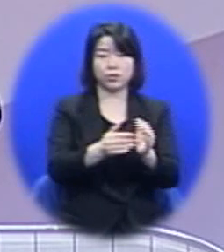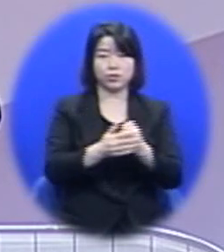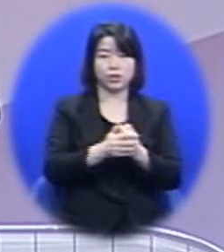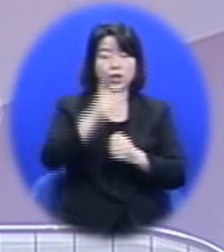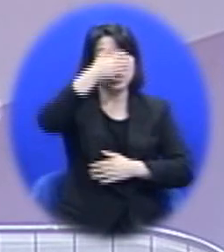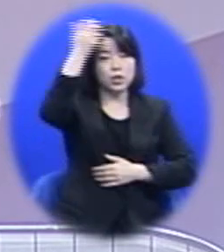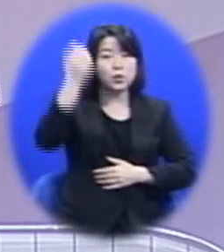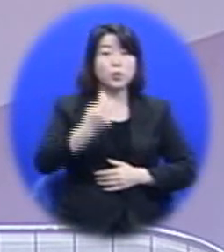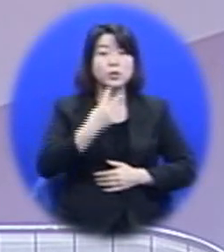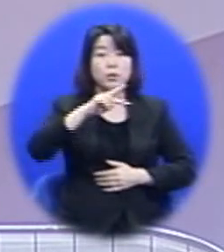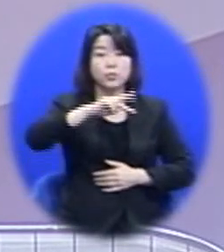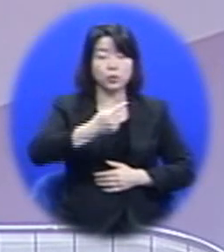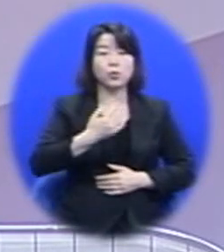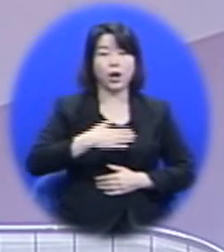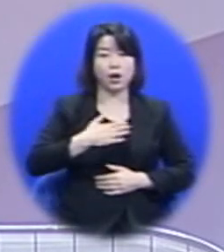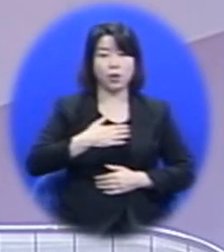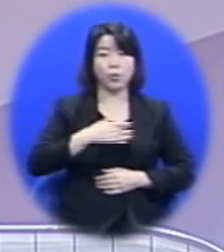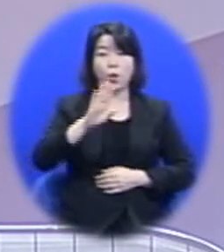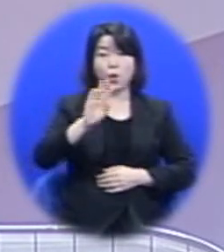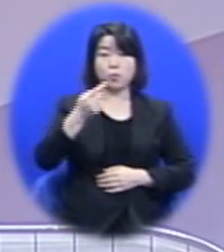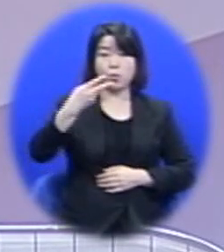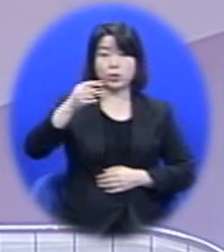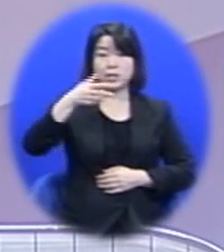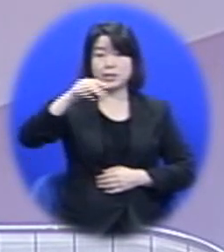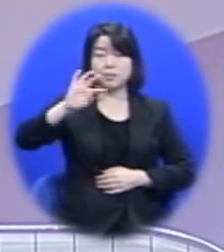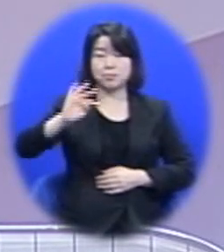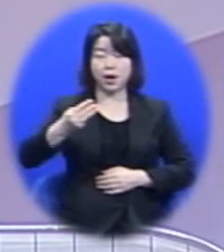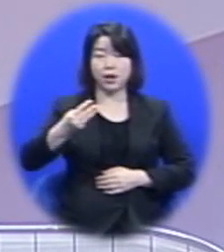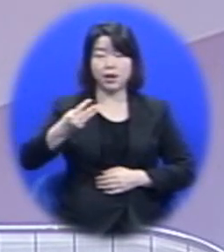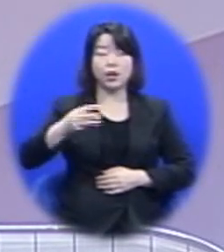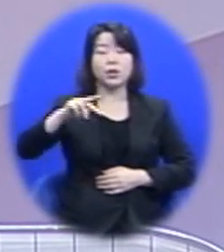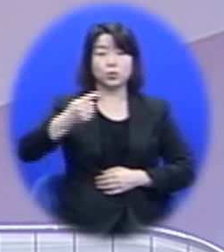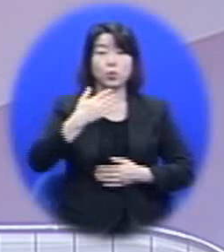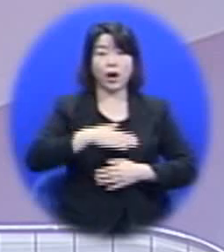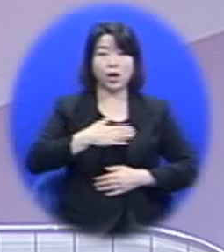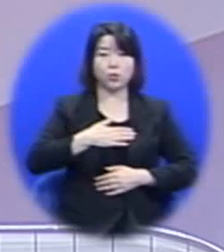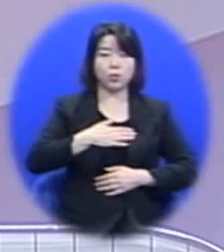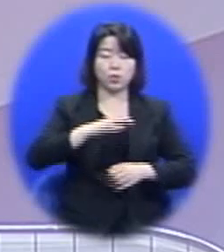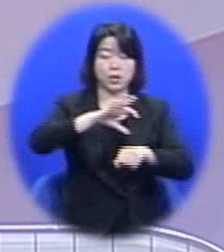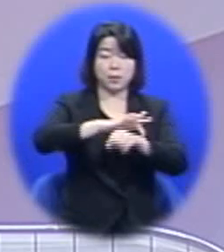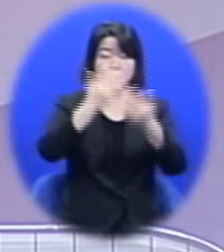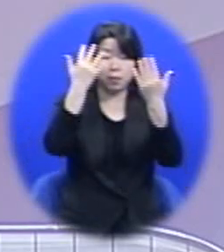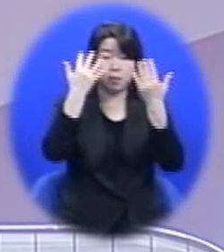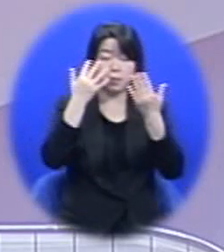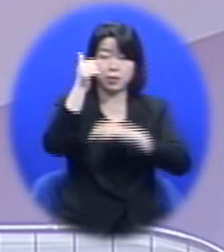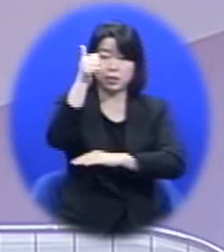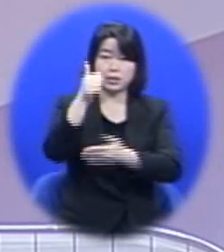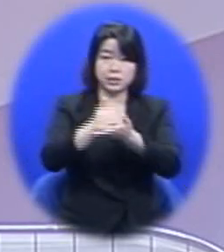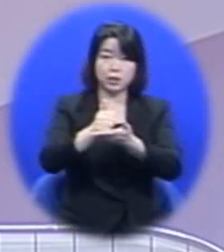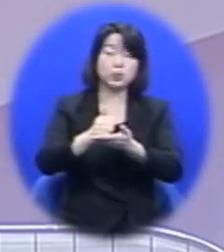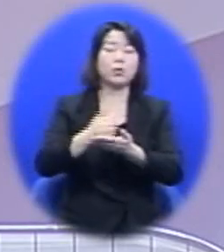요셉도 알았고 보디발도 알았고 간수장도 알았습니다. 하나님이 함께하는 사람이라는.